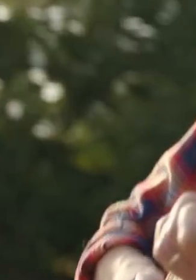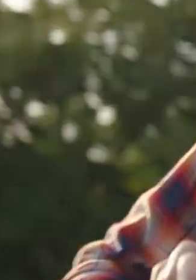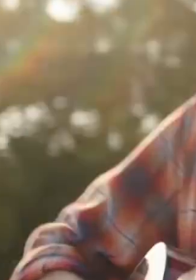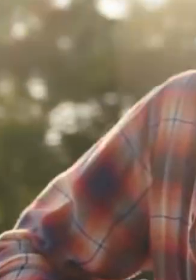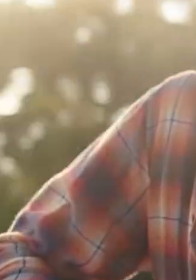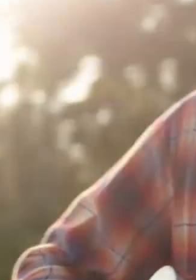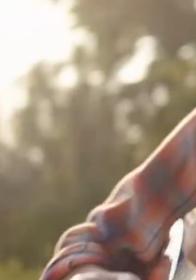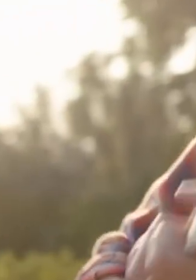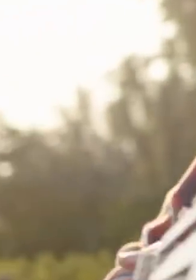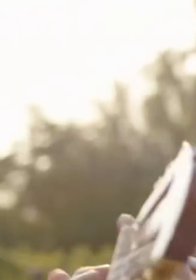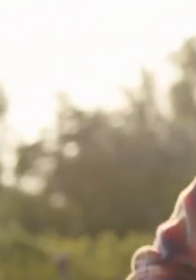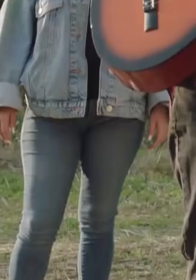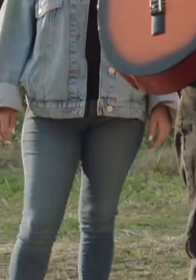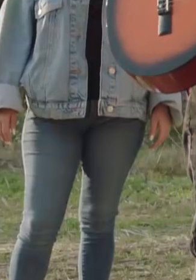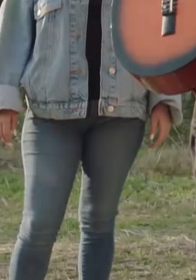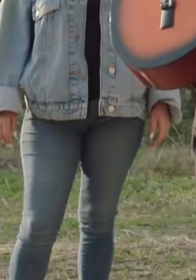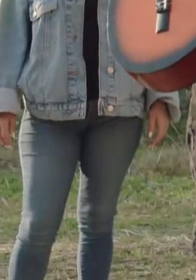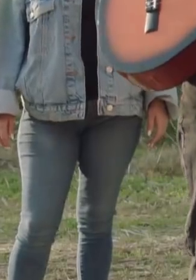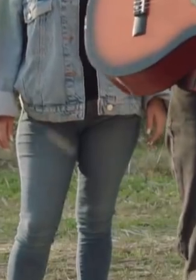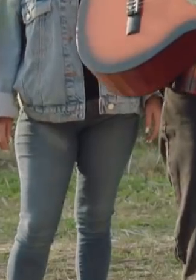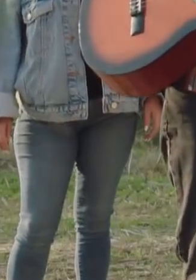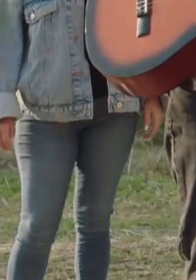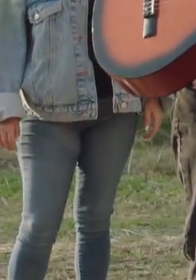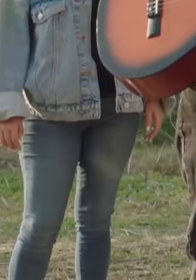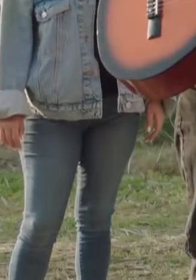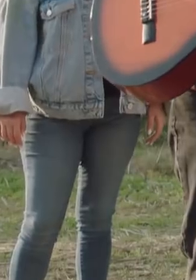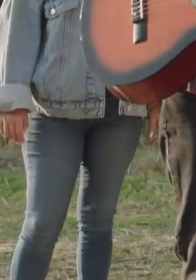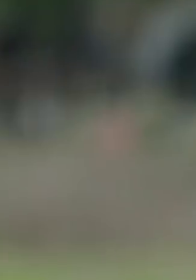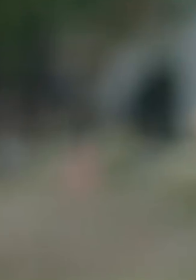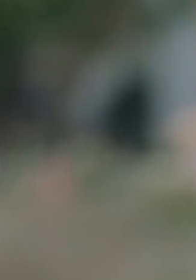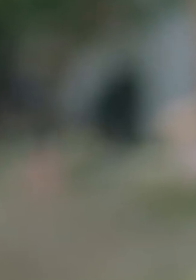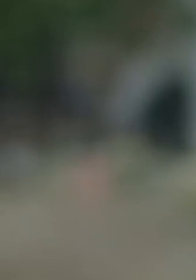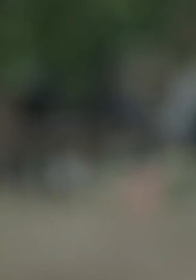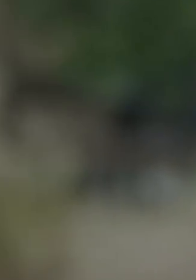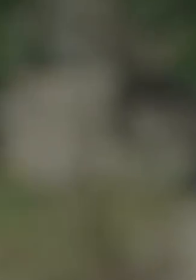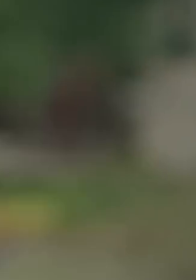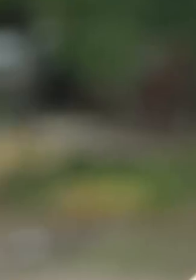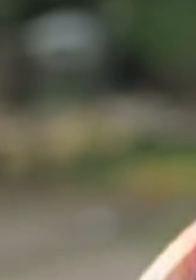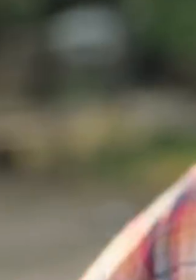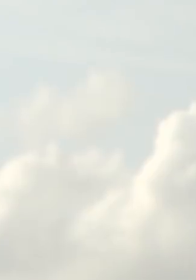אמן סלה!